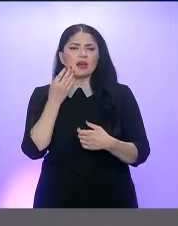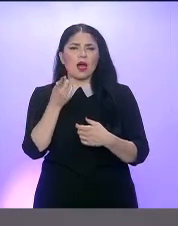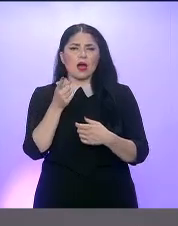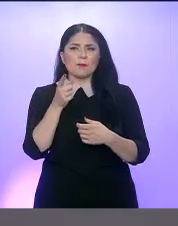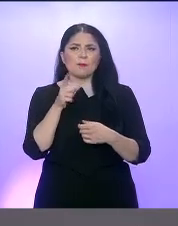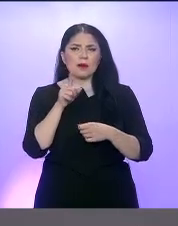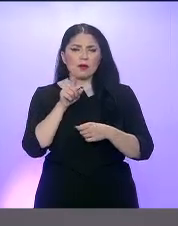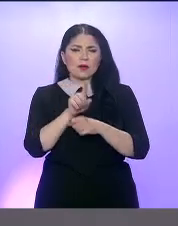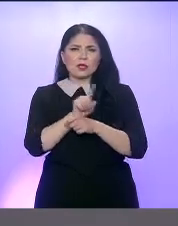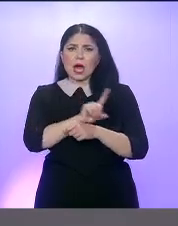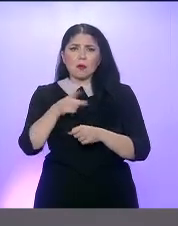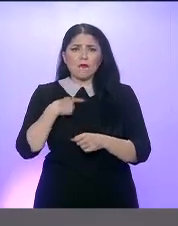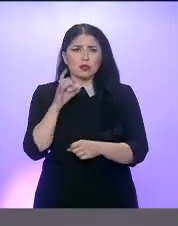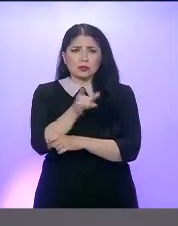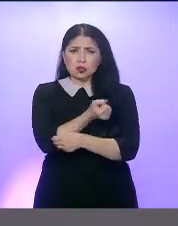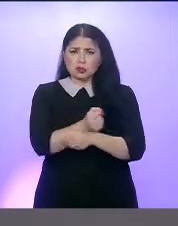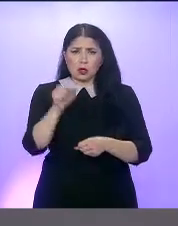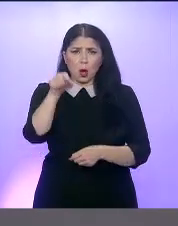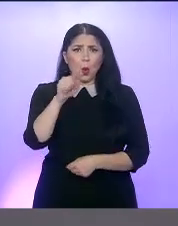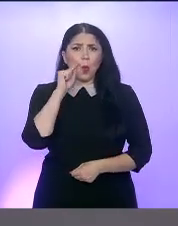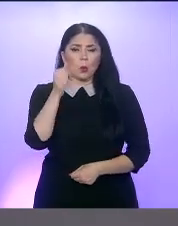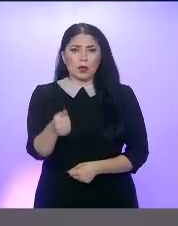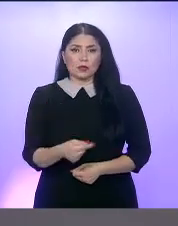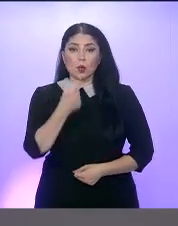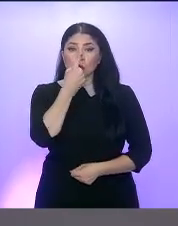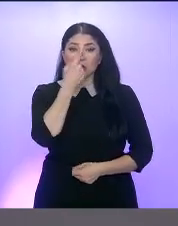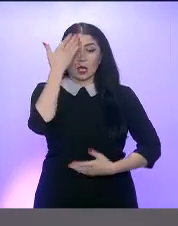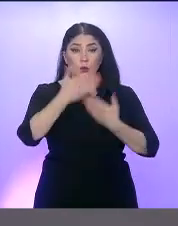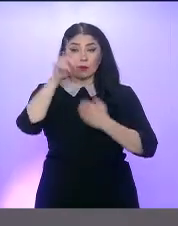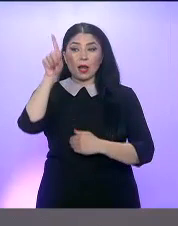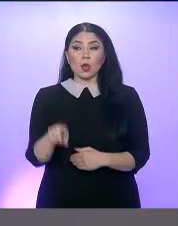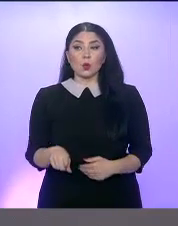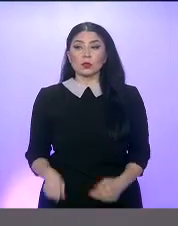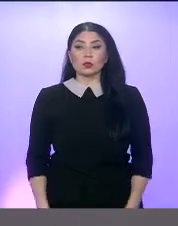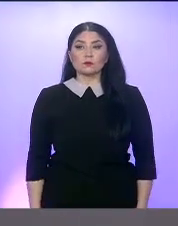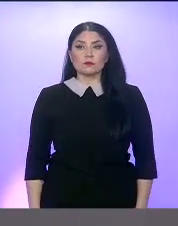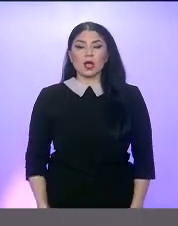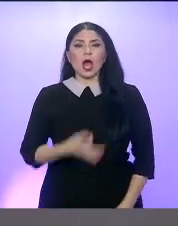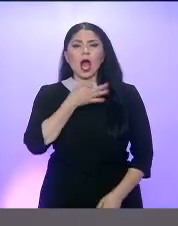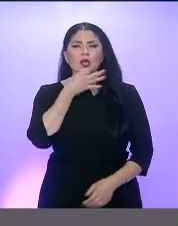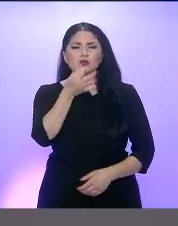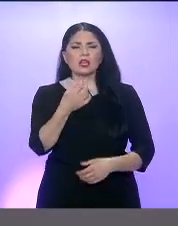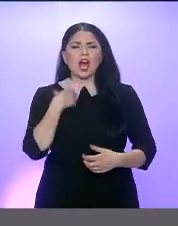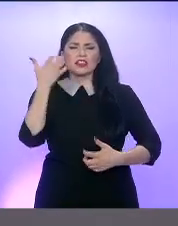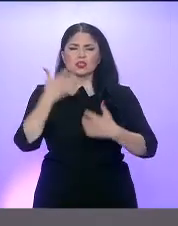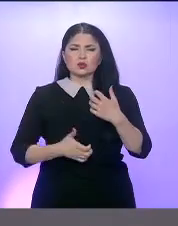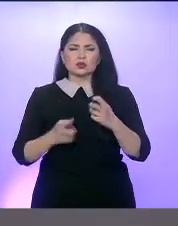nu au fost niciodată trimise în Ucraina. De altfel, Rusia în ultimele luni a comunicat că a distrus